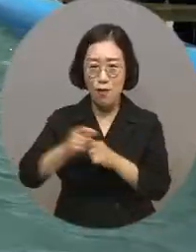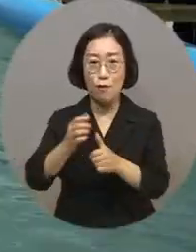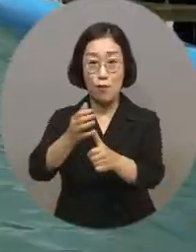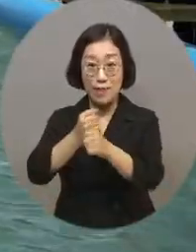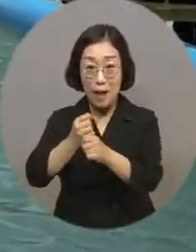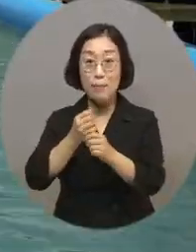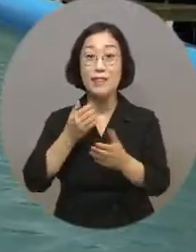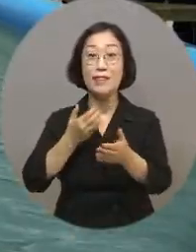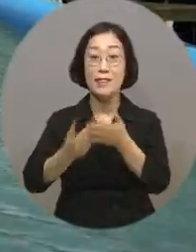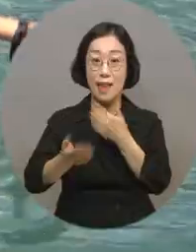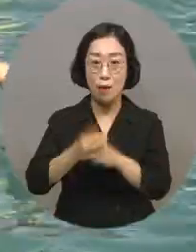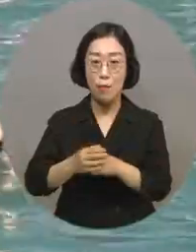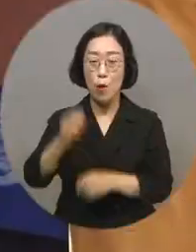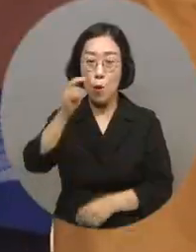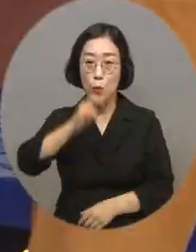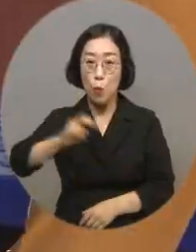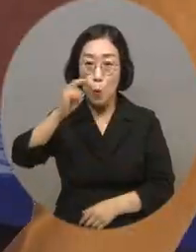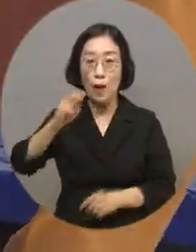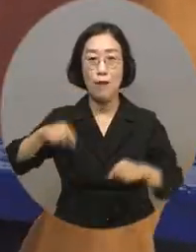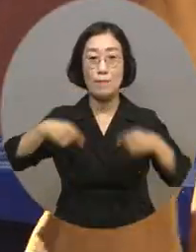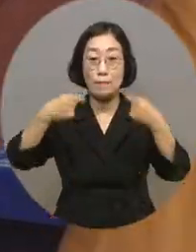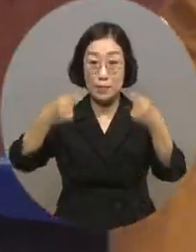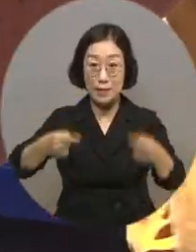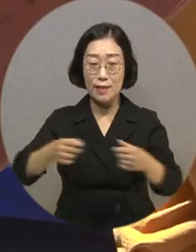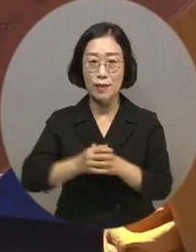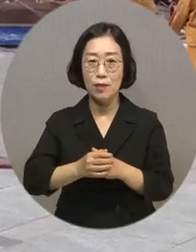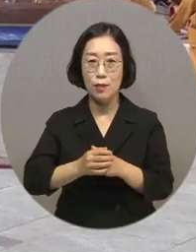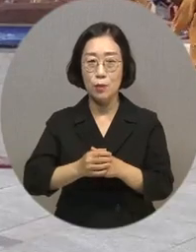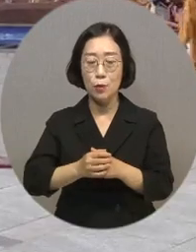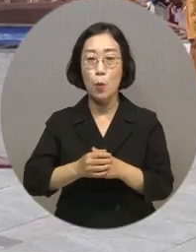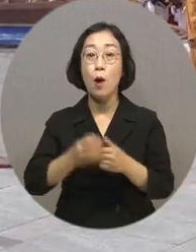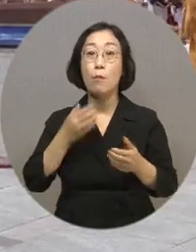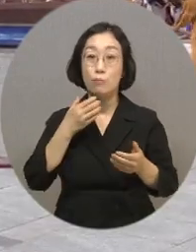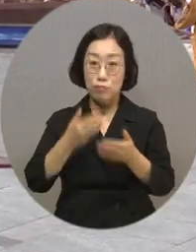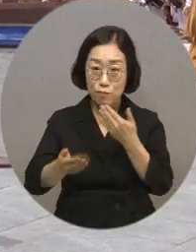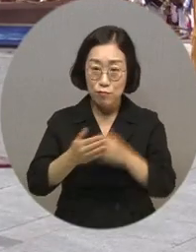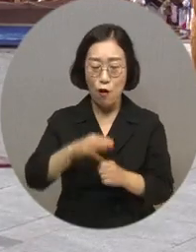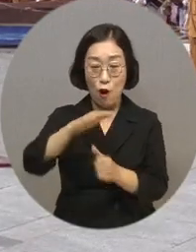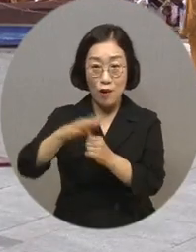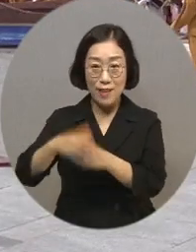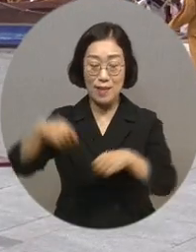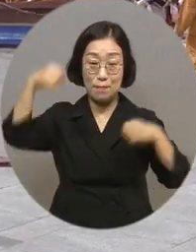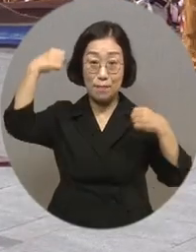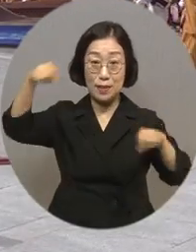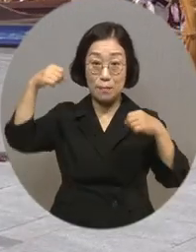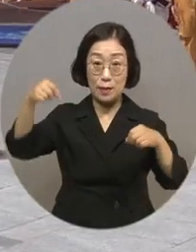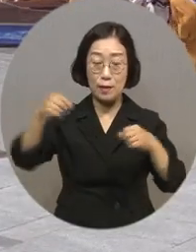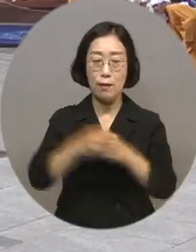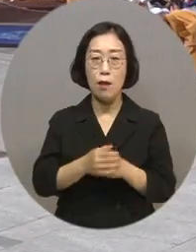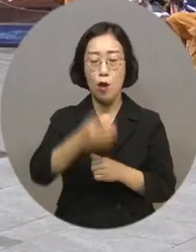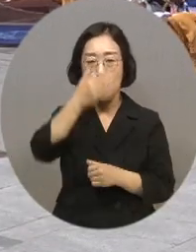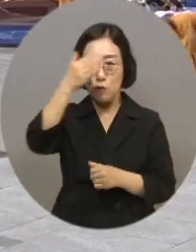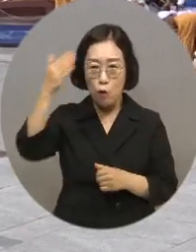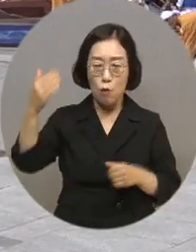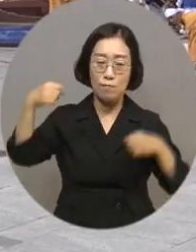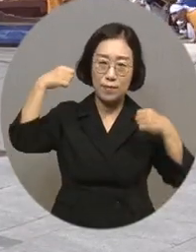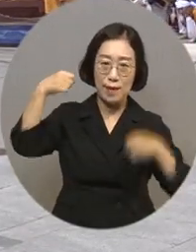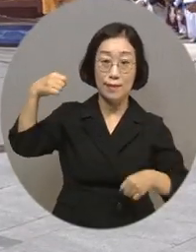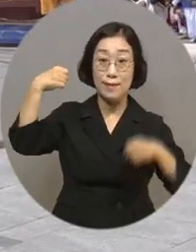체험, 전어가요제, 진월 전어잡이 소리 시연, 어린이 풍물단, 청소년 댄스대회